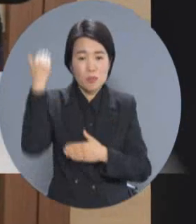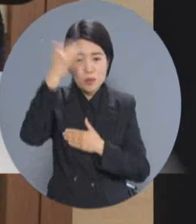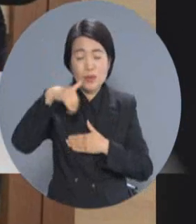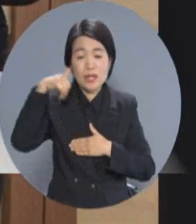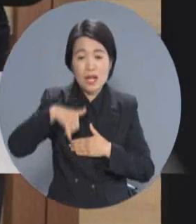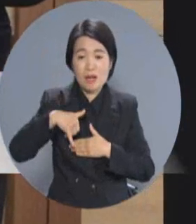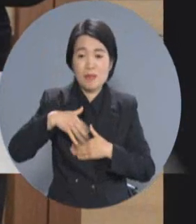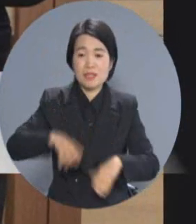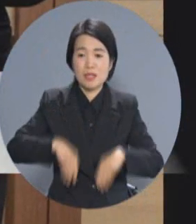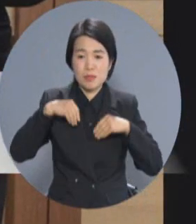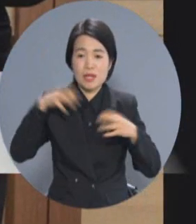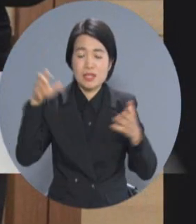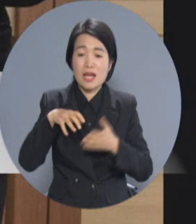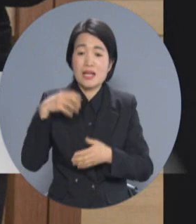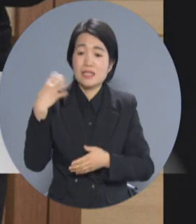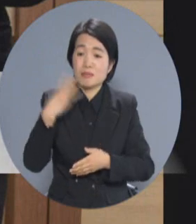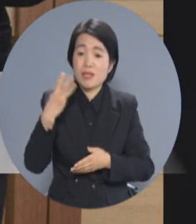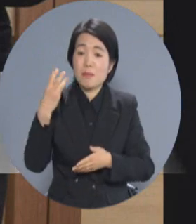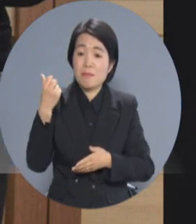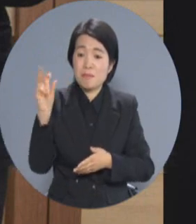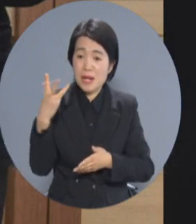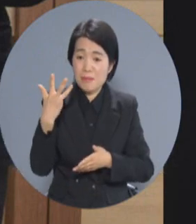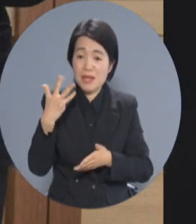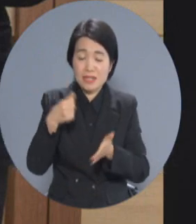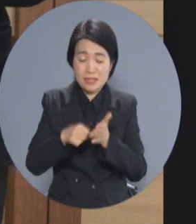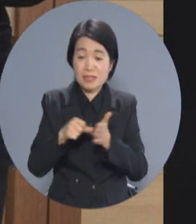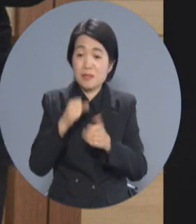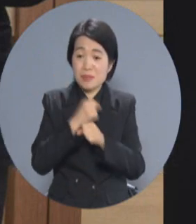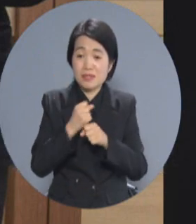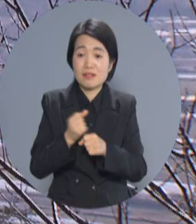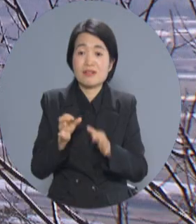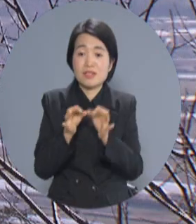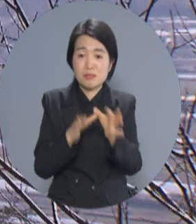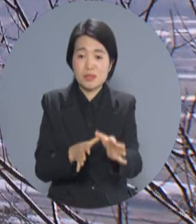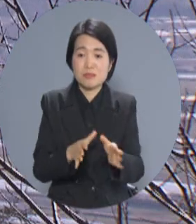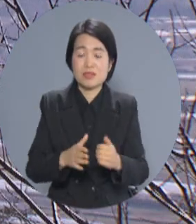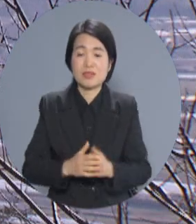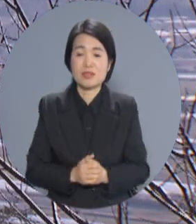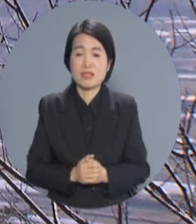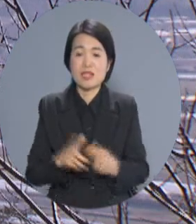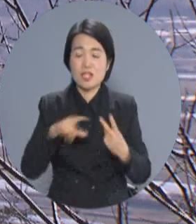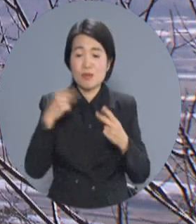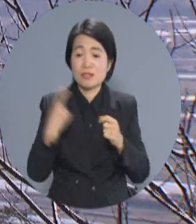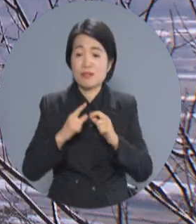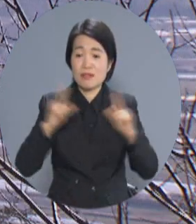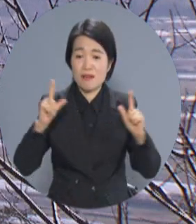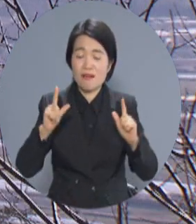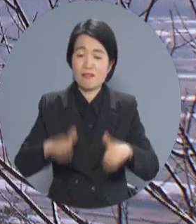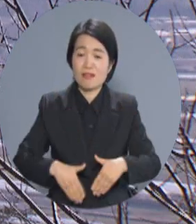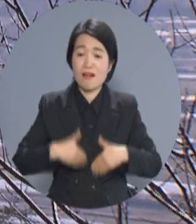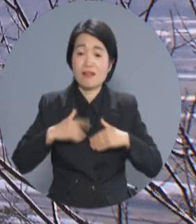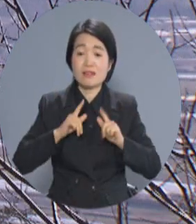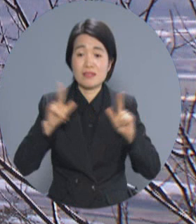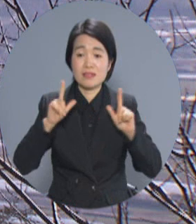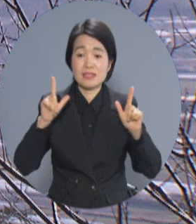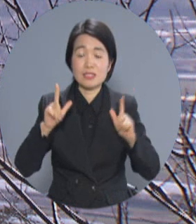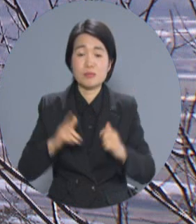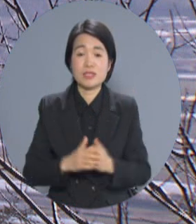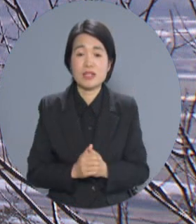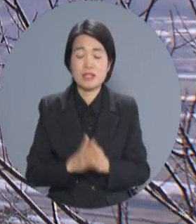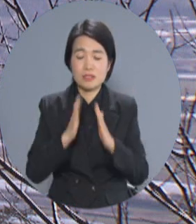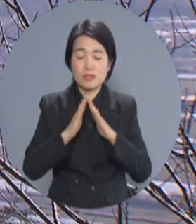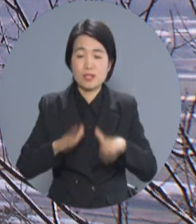가방 담요 등 총 3800여 점을 만들어 기부했습니다 2월에 첫날치고는 온화한 날씨를 보였습니다